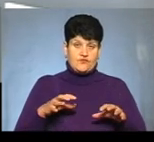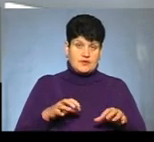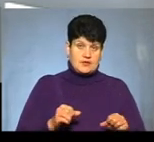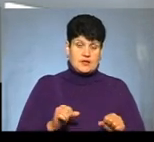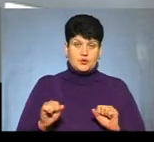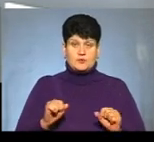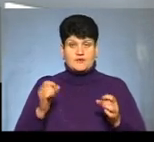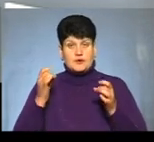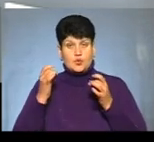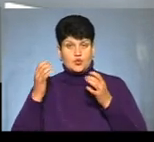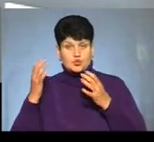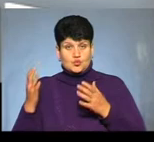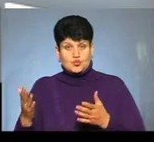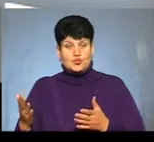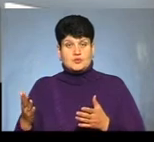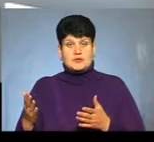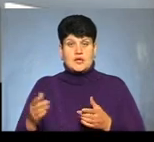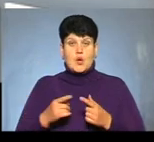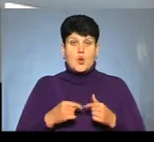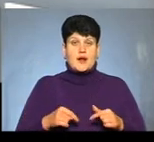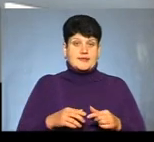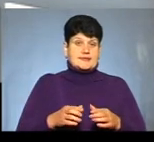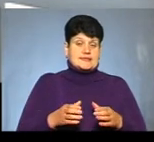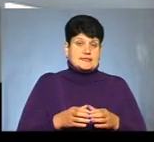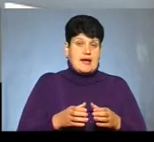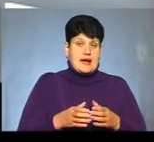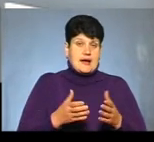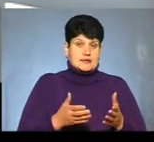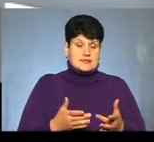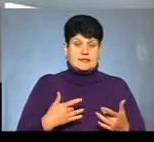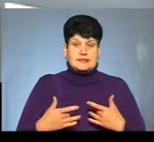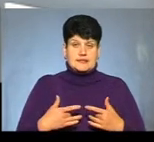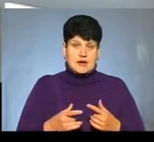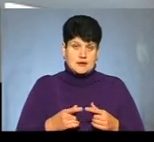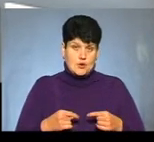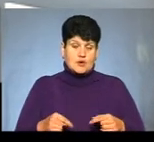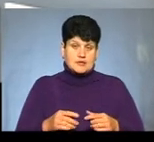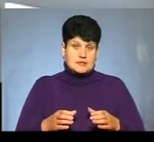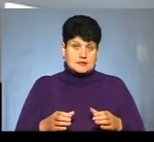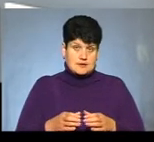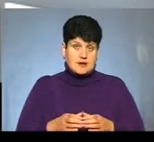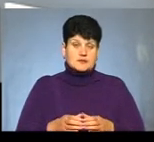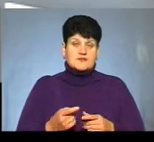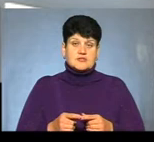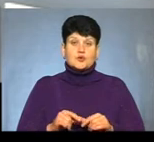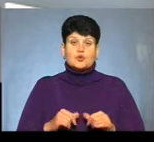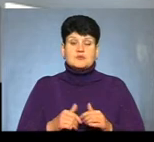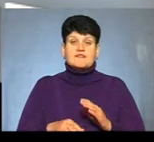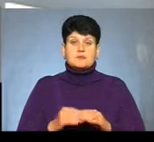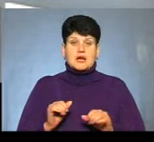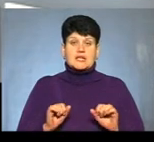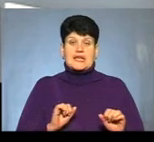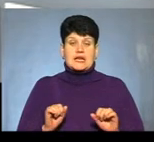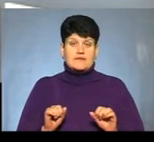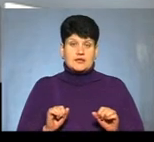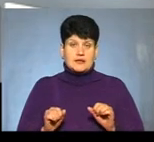інші, і влада, і управління культури, скажімо, і якась організація, навіть ті саме театральні організації, спілка театральних діячів, в цій